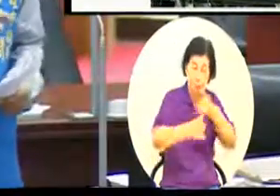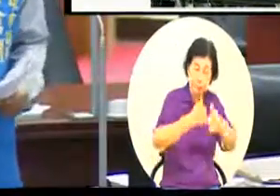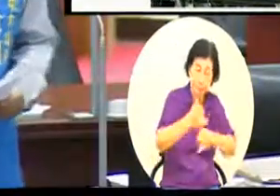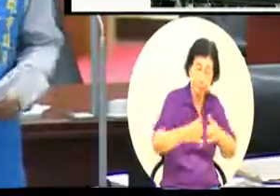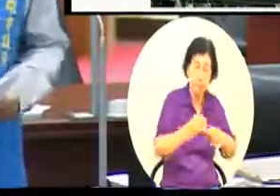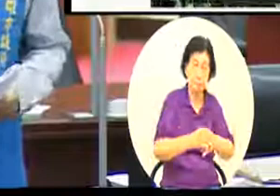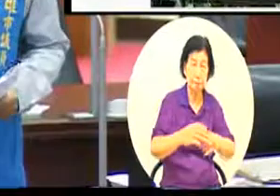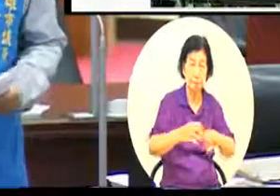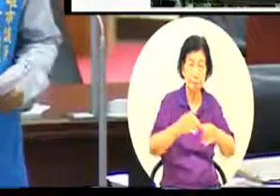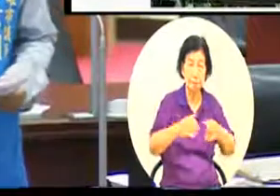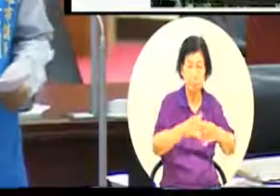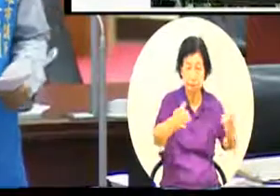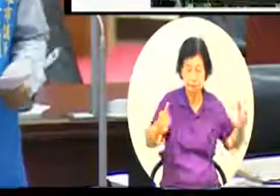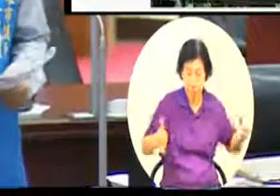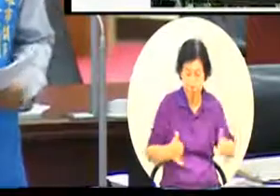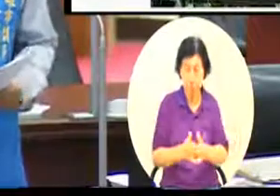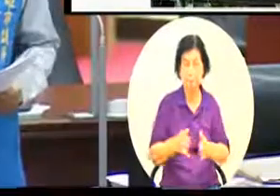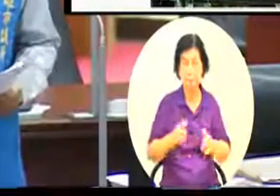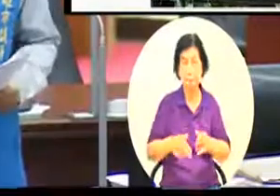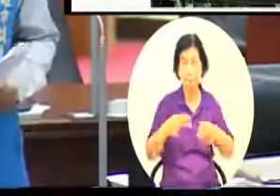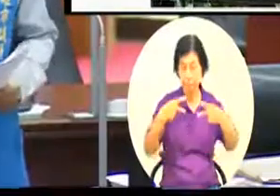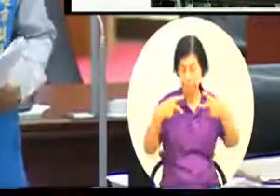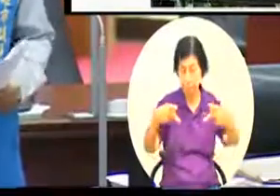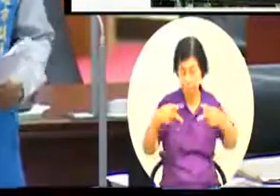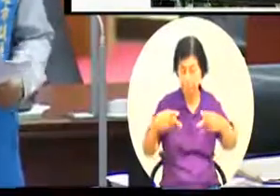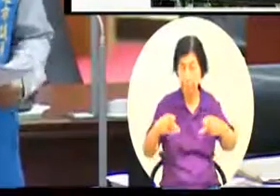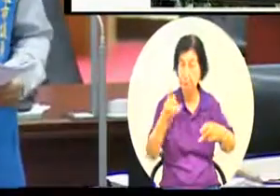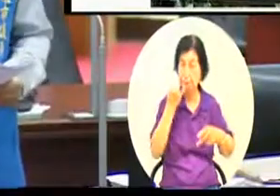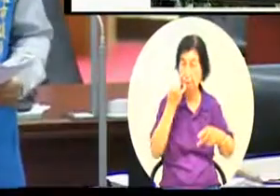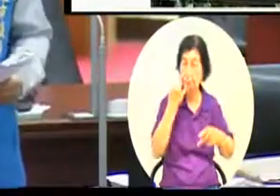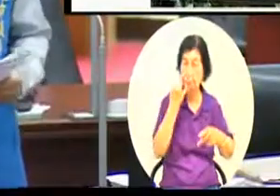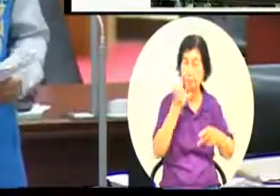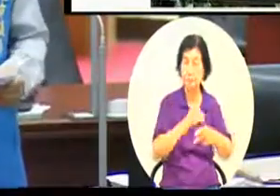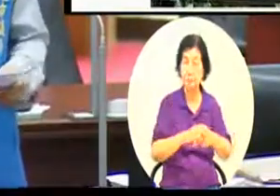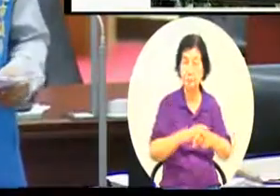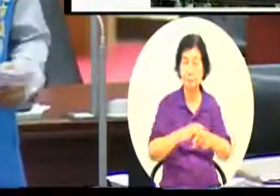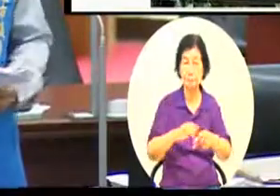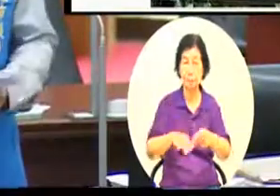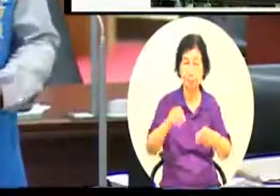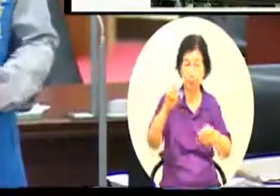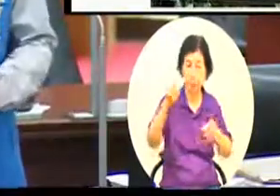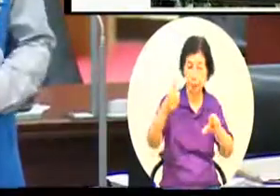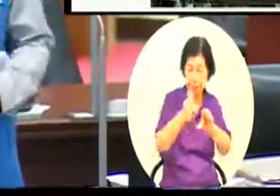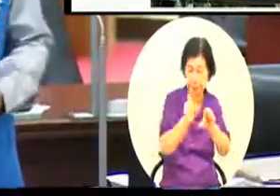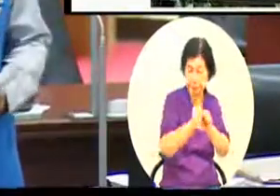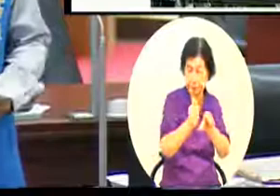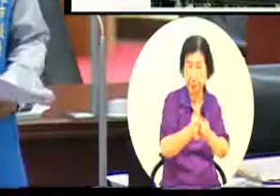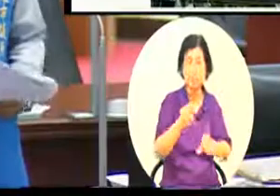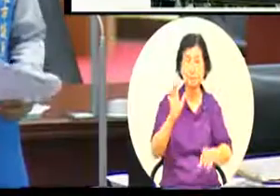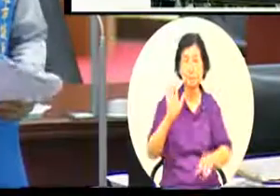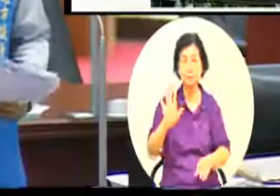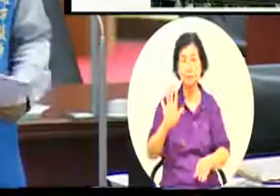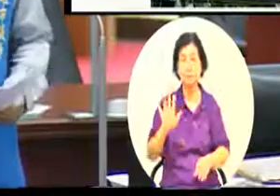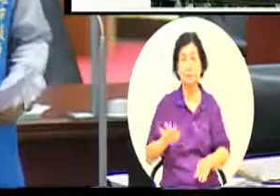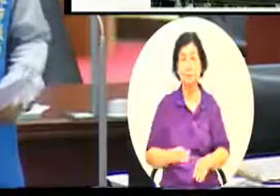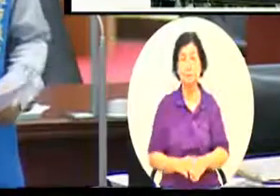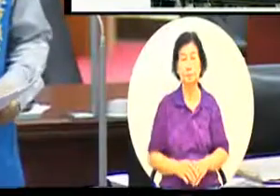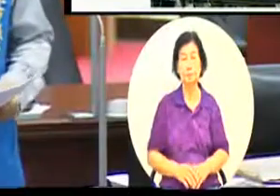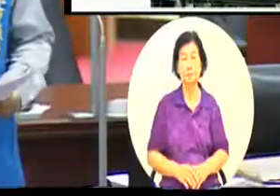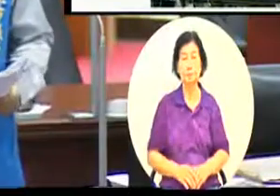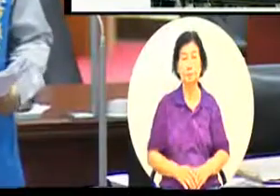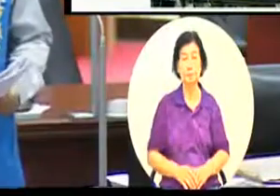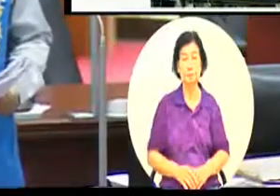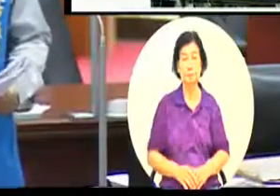运的一个营运量来持续的一个增加，再多的建议只提供我们市府做参